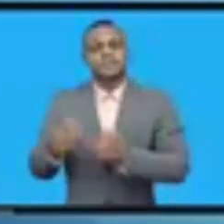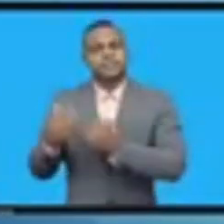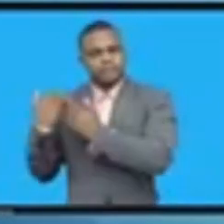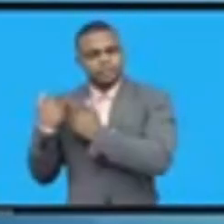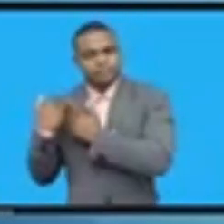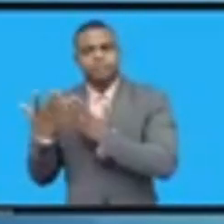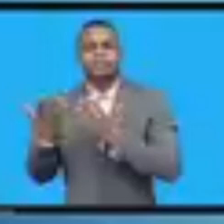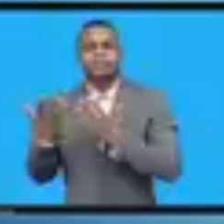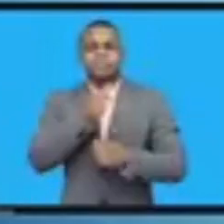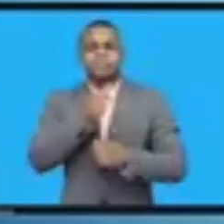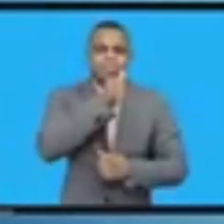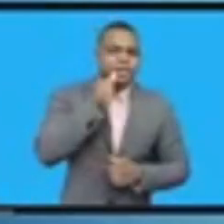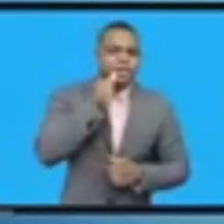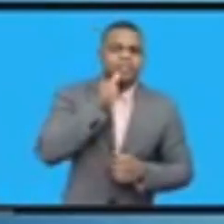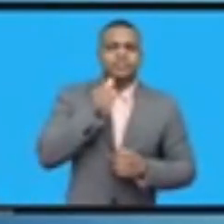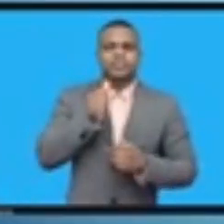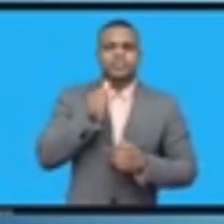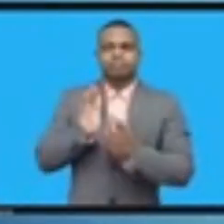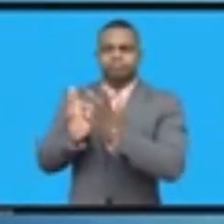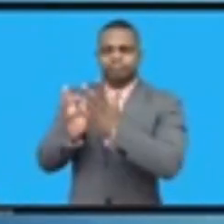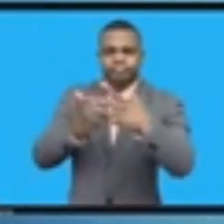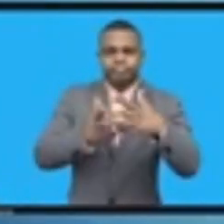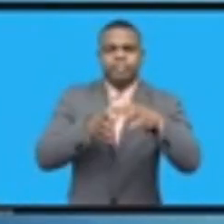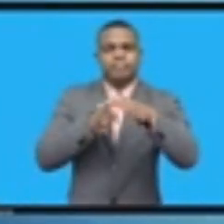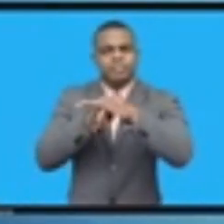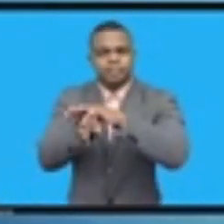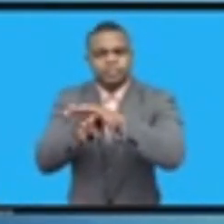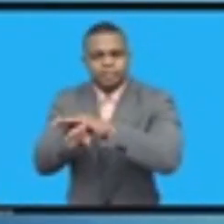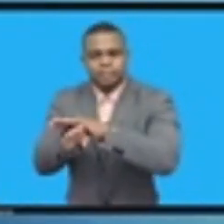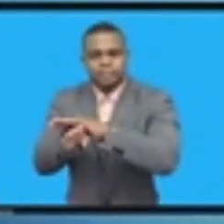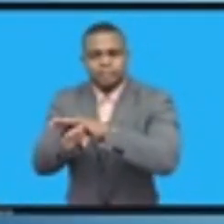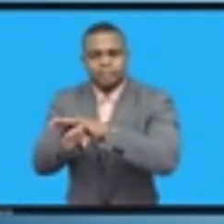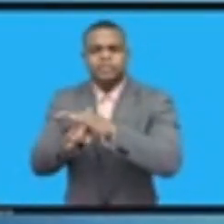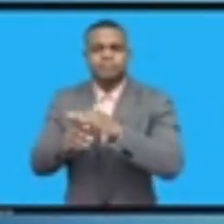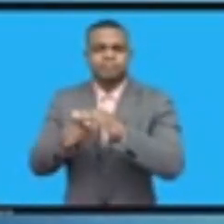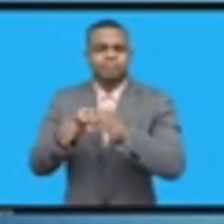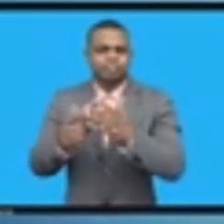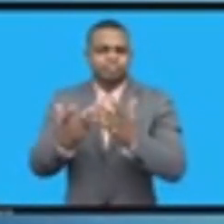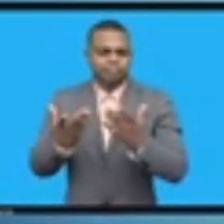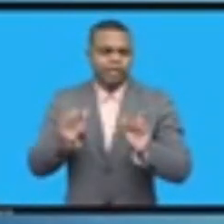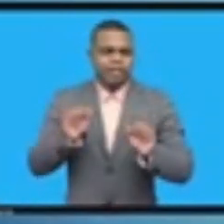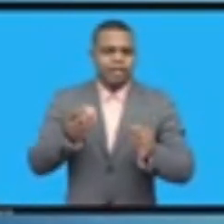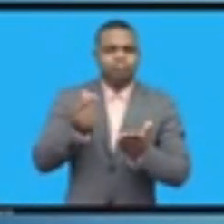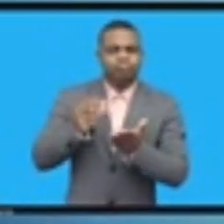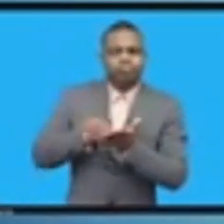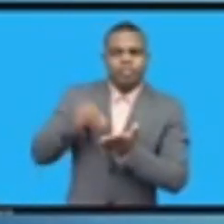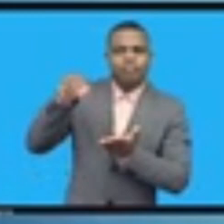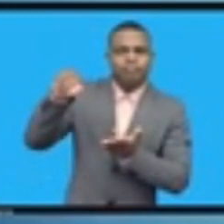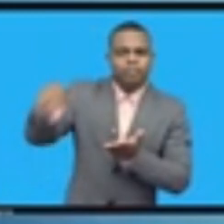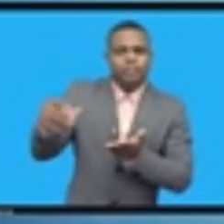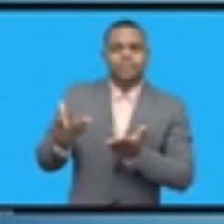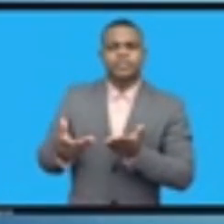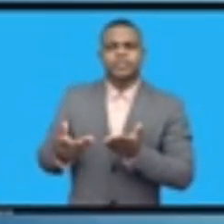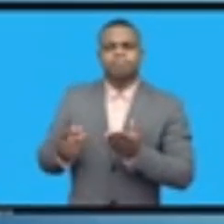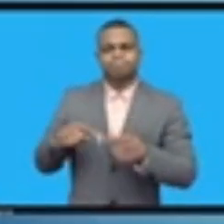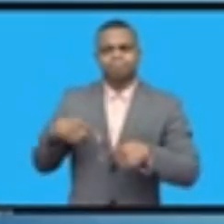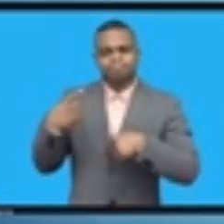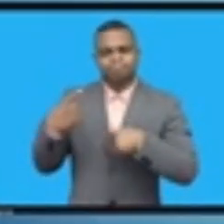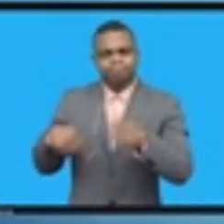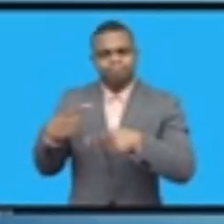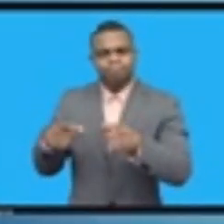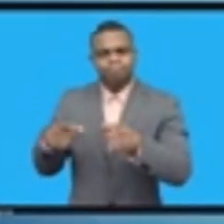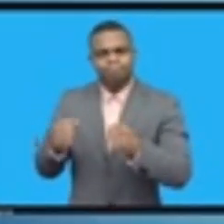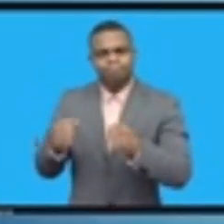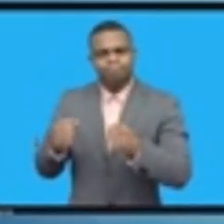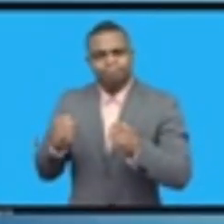以及廉价、复原力、运营可持续性以及灵活性